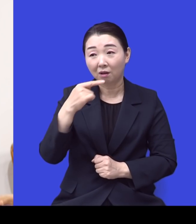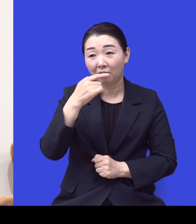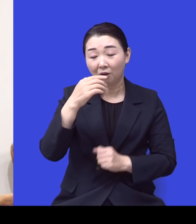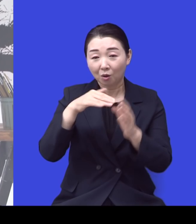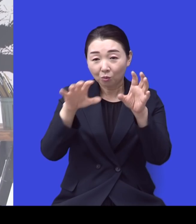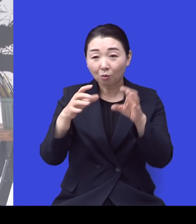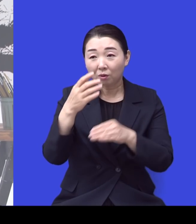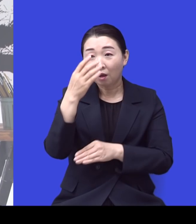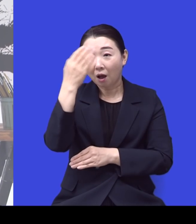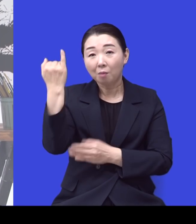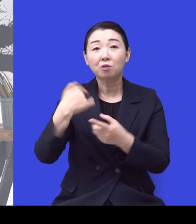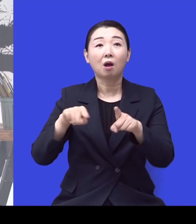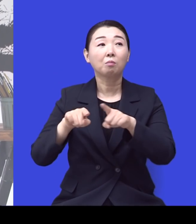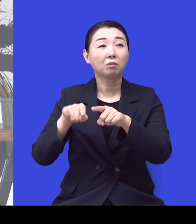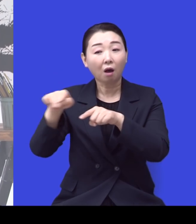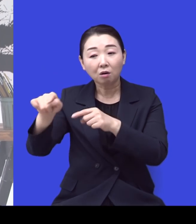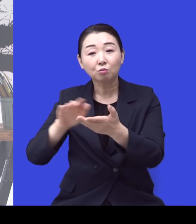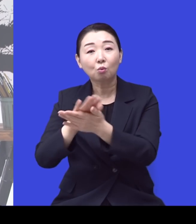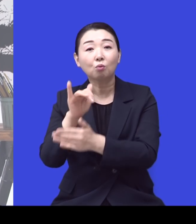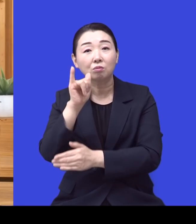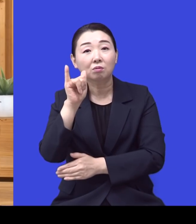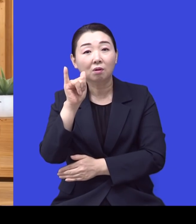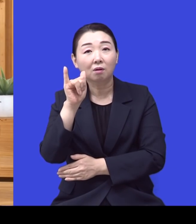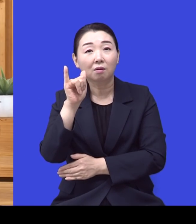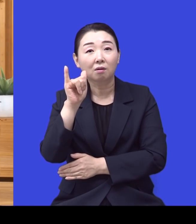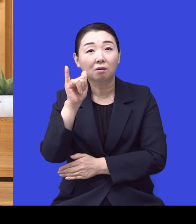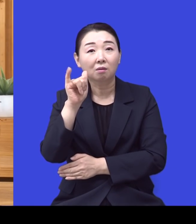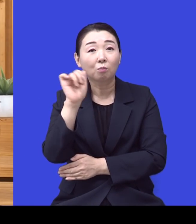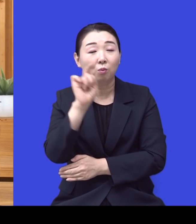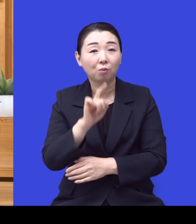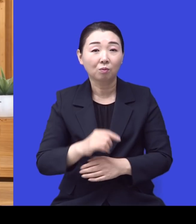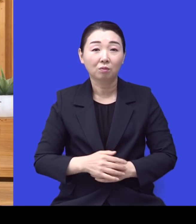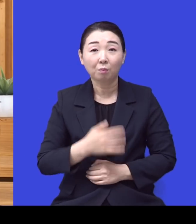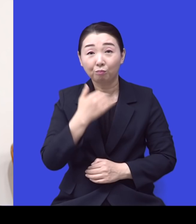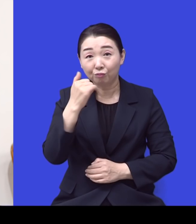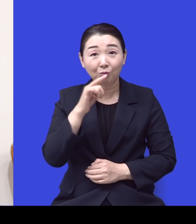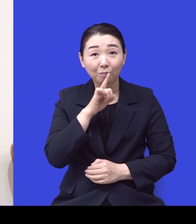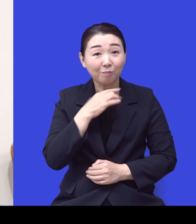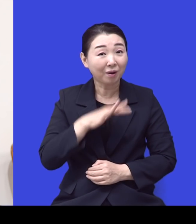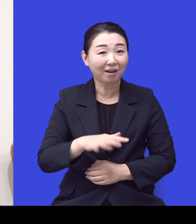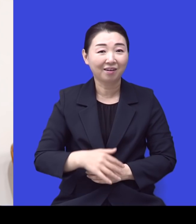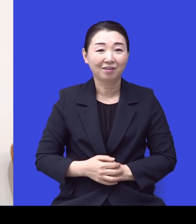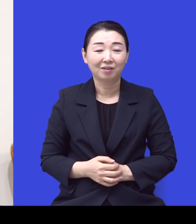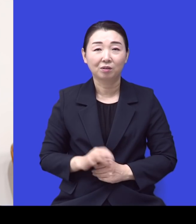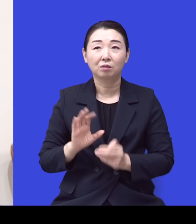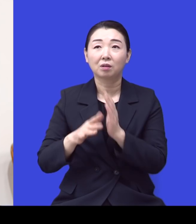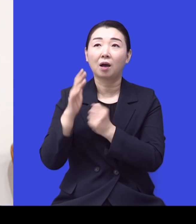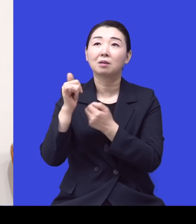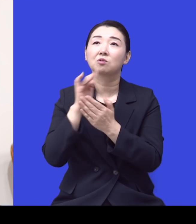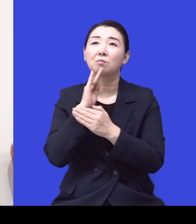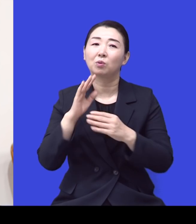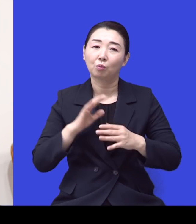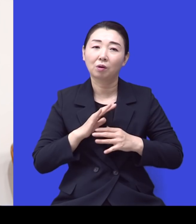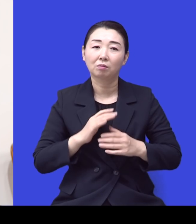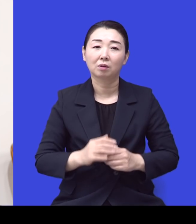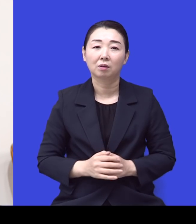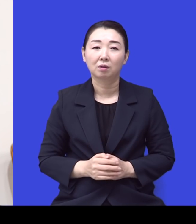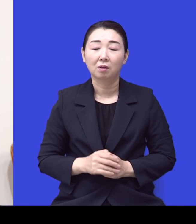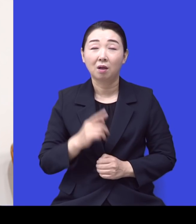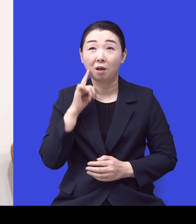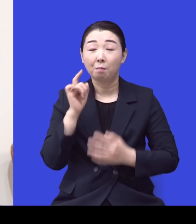할머니들이라고 밑에서 놀고 있었는데 마실에 내려갔는데 그래서 제가 그때도 하나님은 정말 놀랐구나.